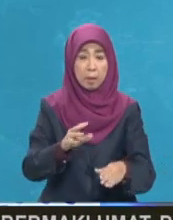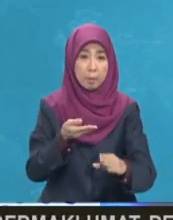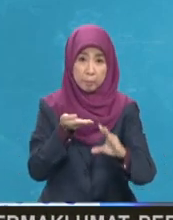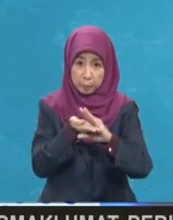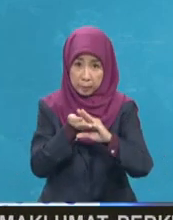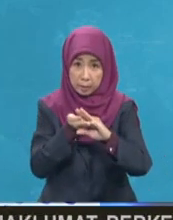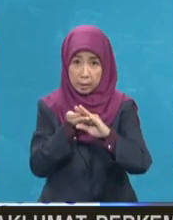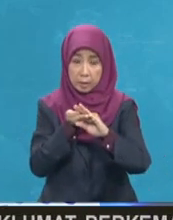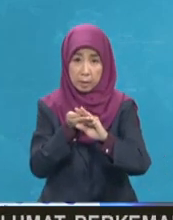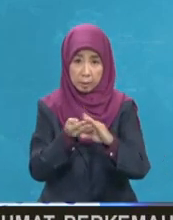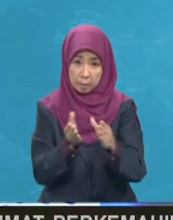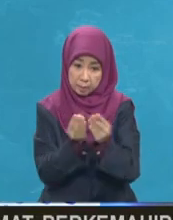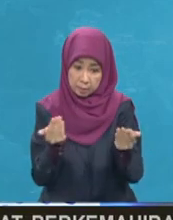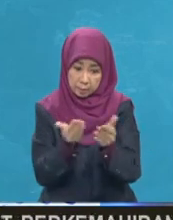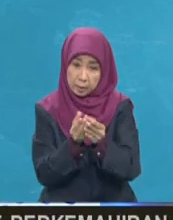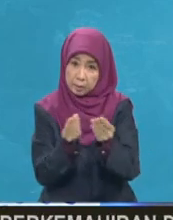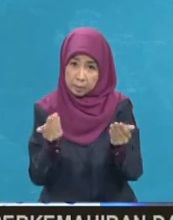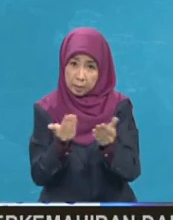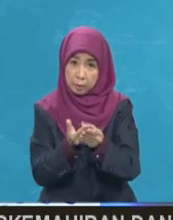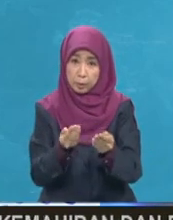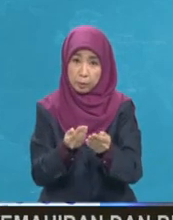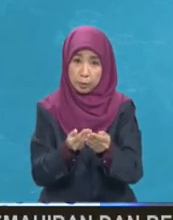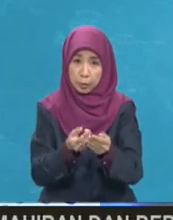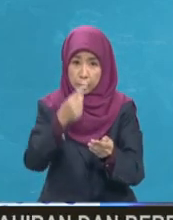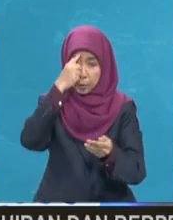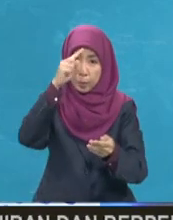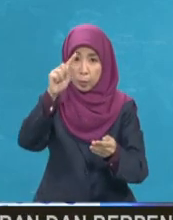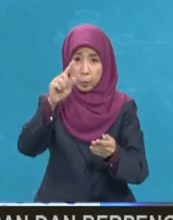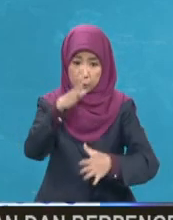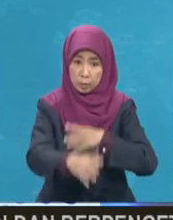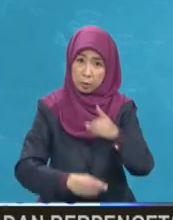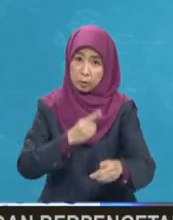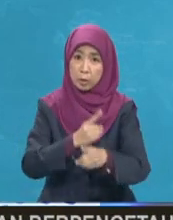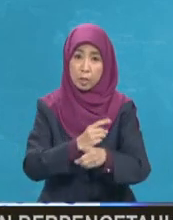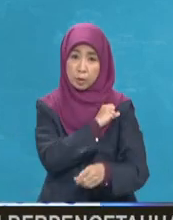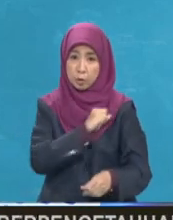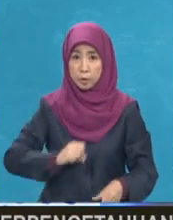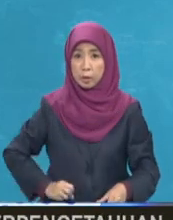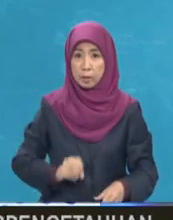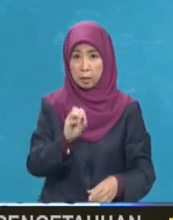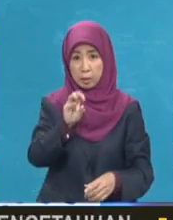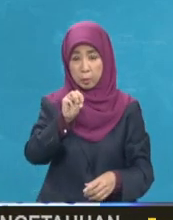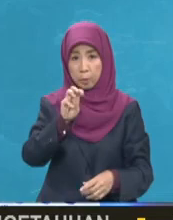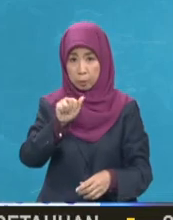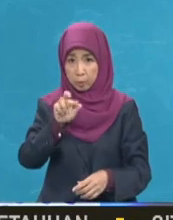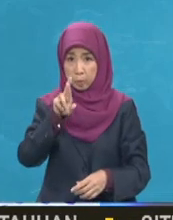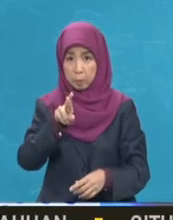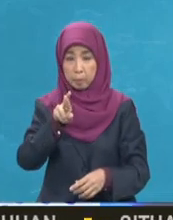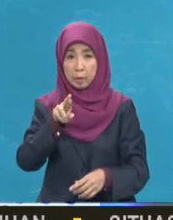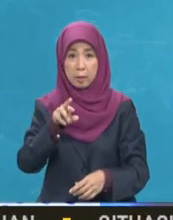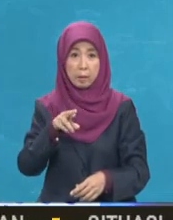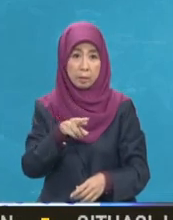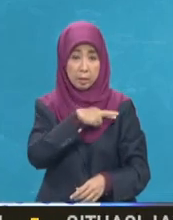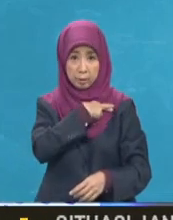mengadakan Majlis Tadarus Alquran dan tahlil bagi almarhum Sultan Haji Omar Ali saifuddien Shadow Hare waddin